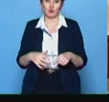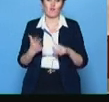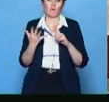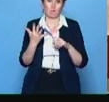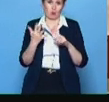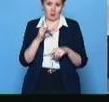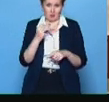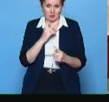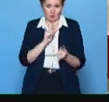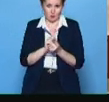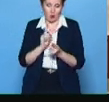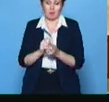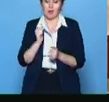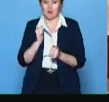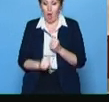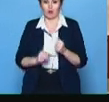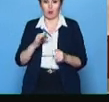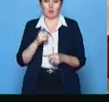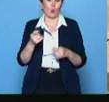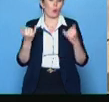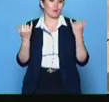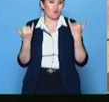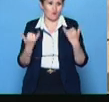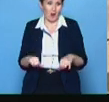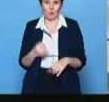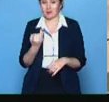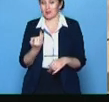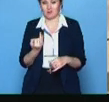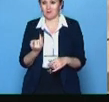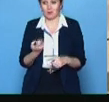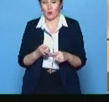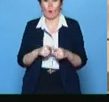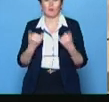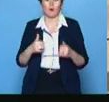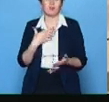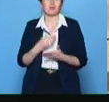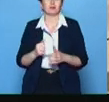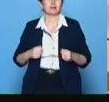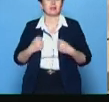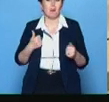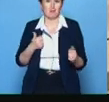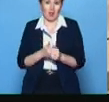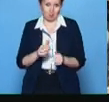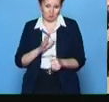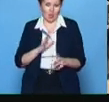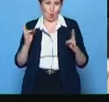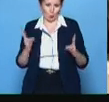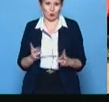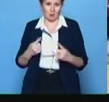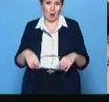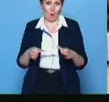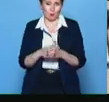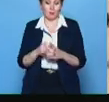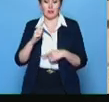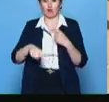5-й раз. И каждый раз они удивляют, эти сильные люди, удивляют своим стремлением быть нужными обществу. А ровно через